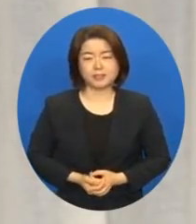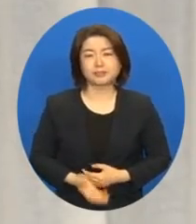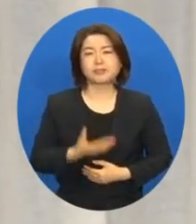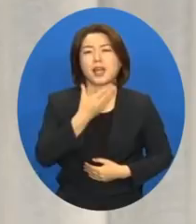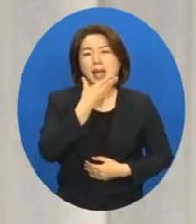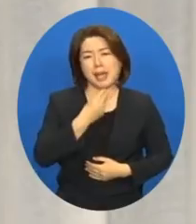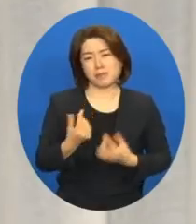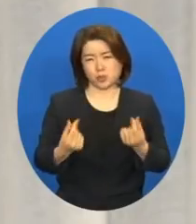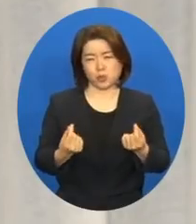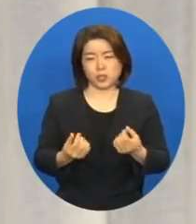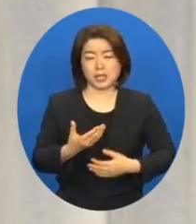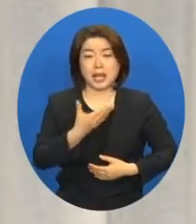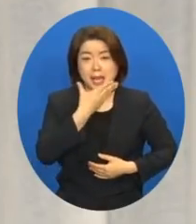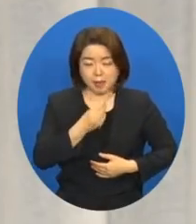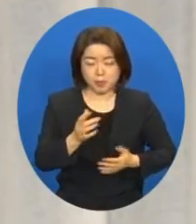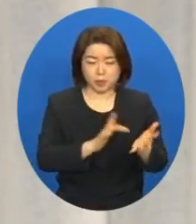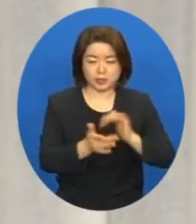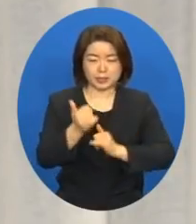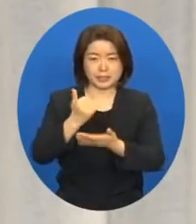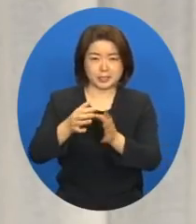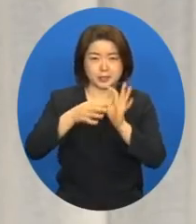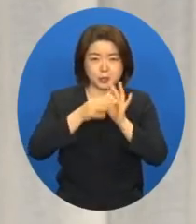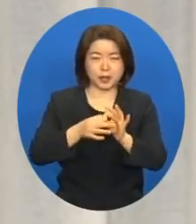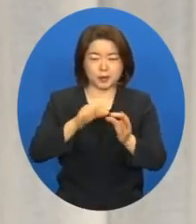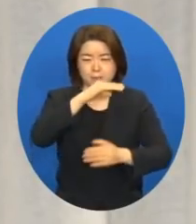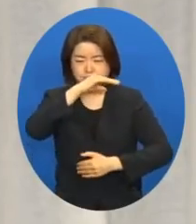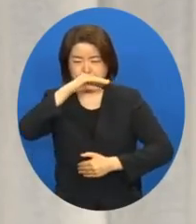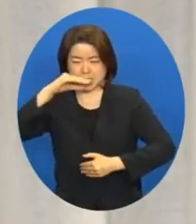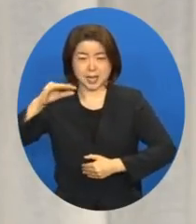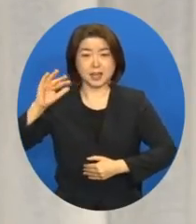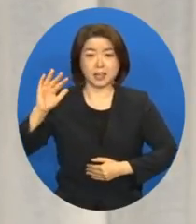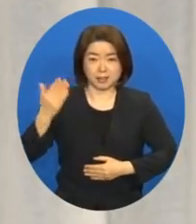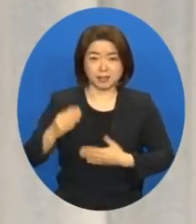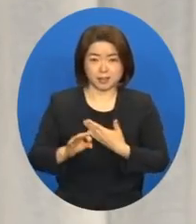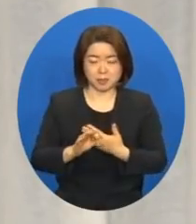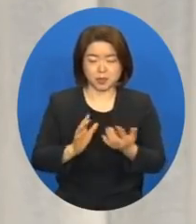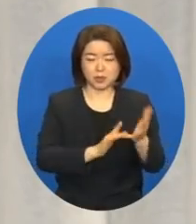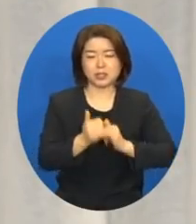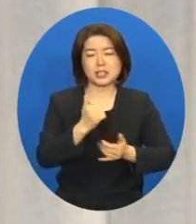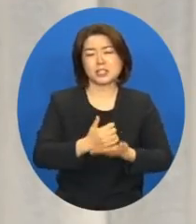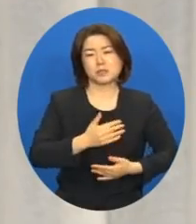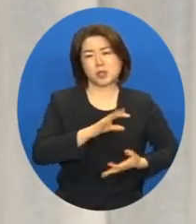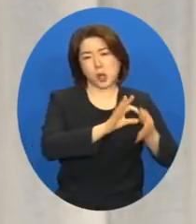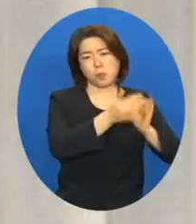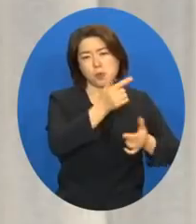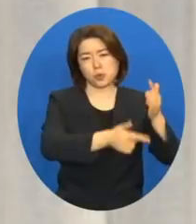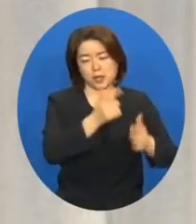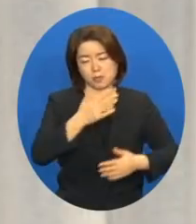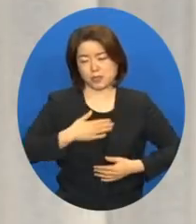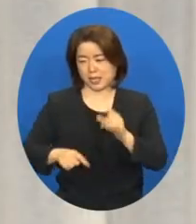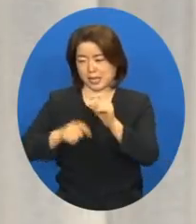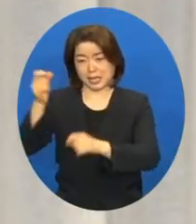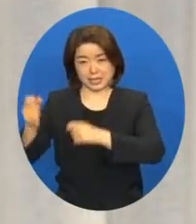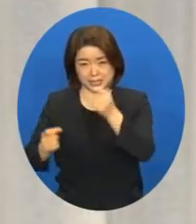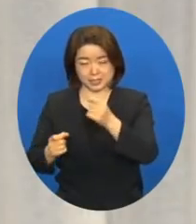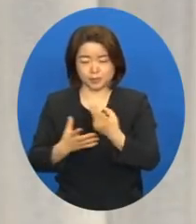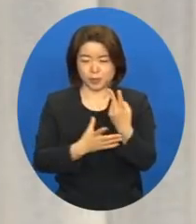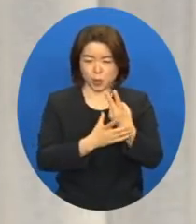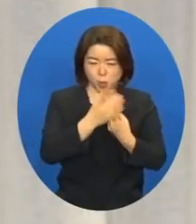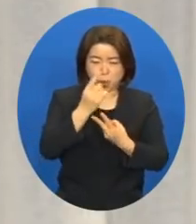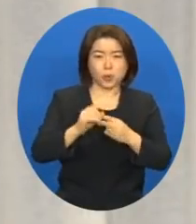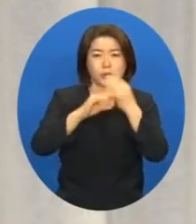행복은 예수님과의 관계가 정말 바로 되면 예수님이 포도나무고 내가 가지고 주님과 내가 온전히 하나 된